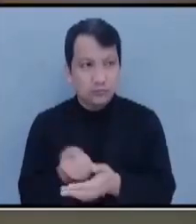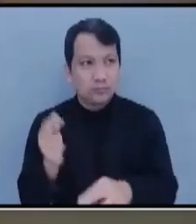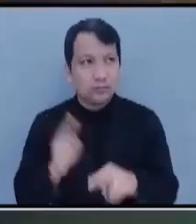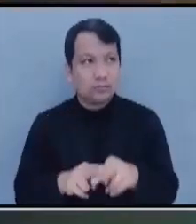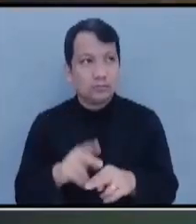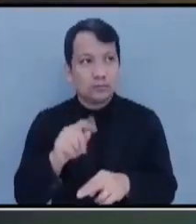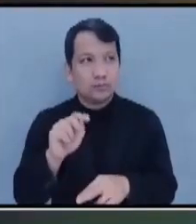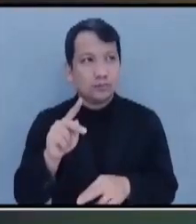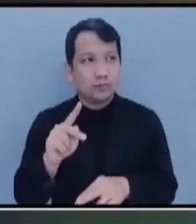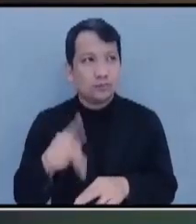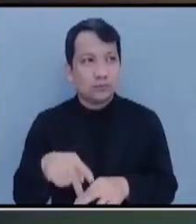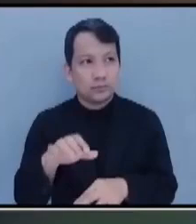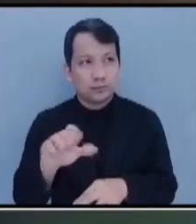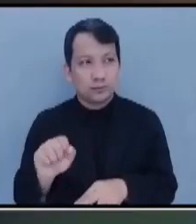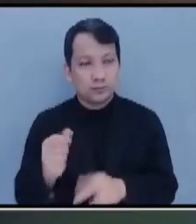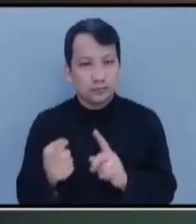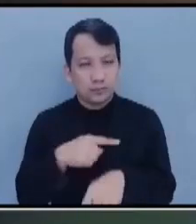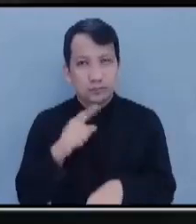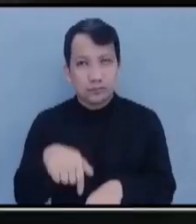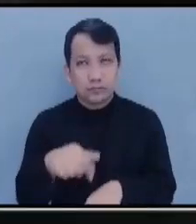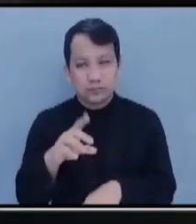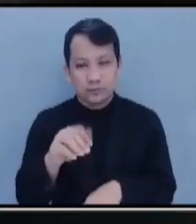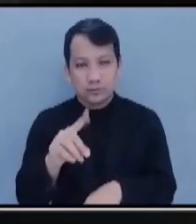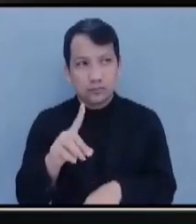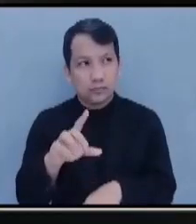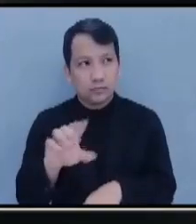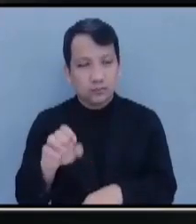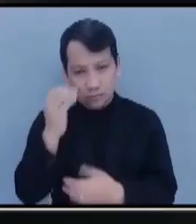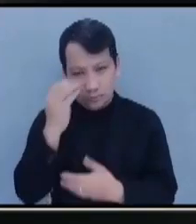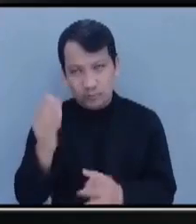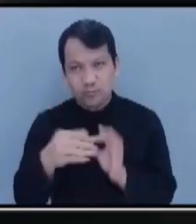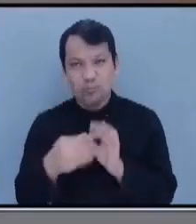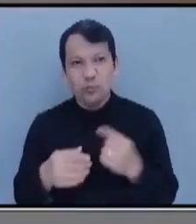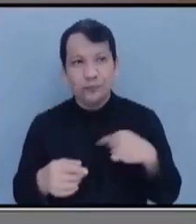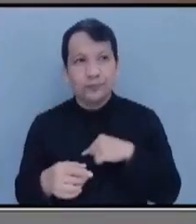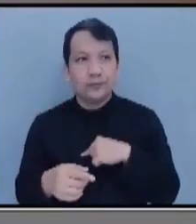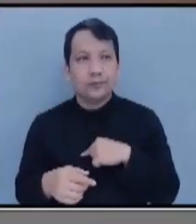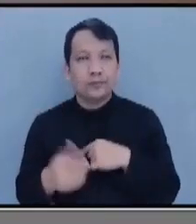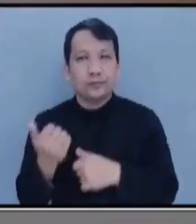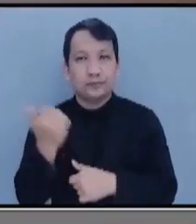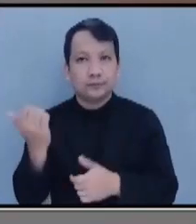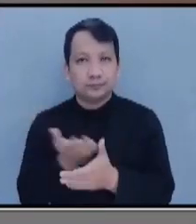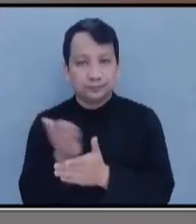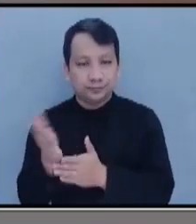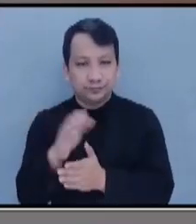DOLE. Umaasa naman ng marami pang Mindanawan na umabot pa sa ibang probinsya ang caravan.